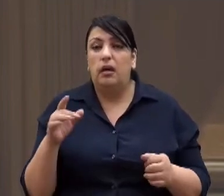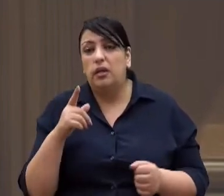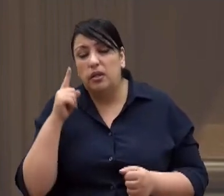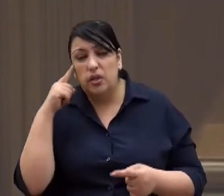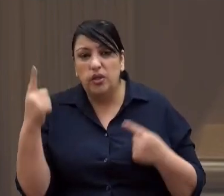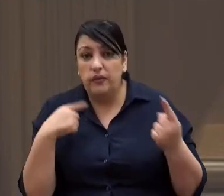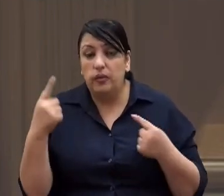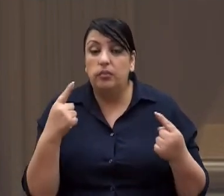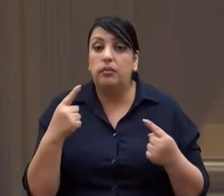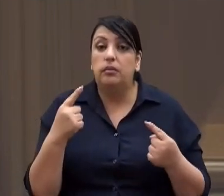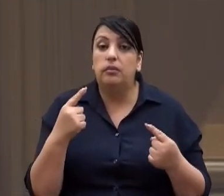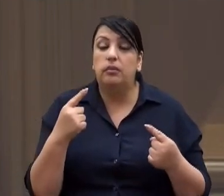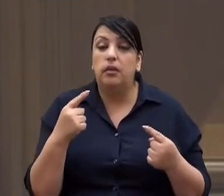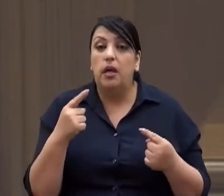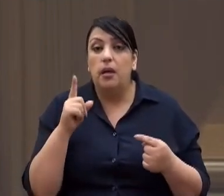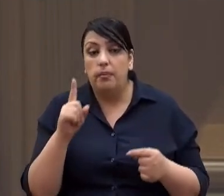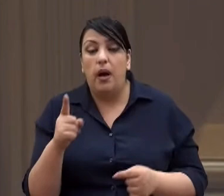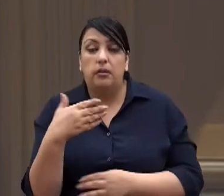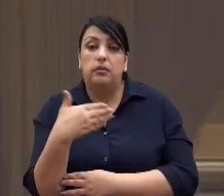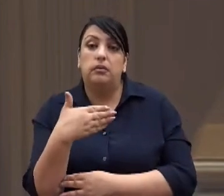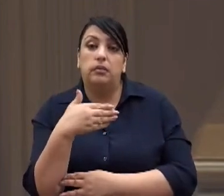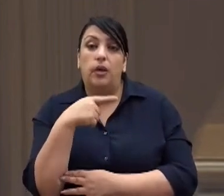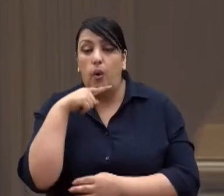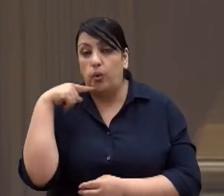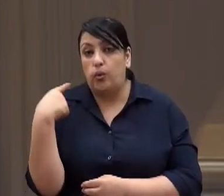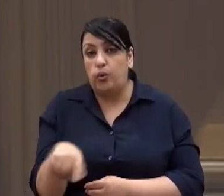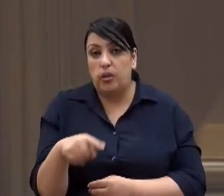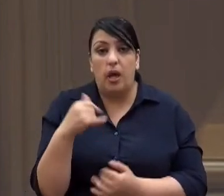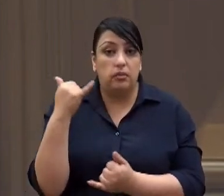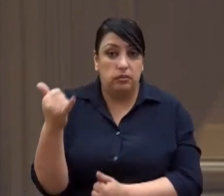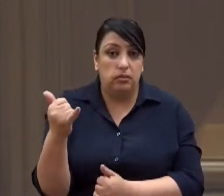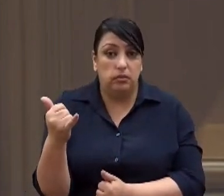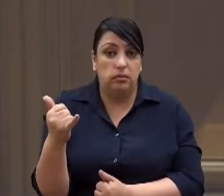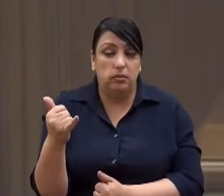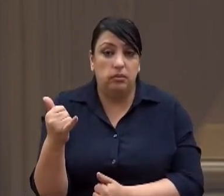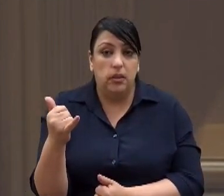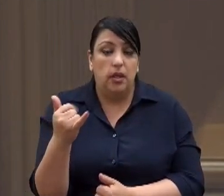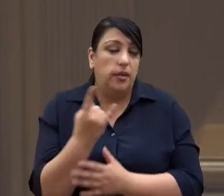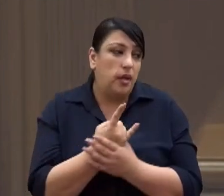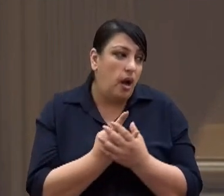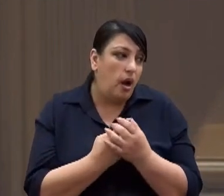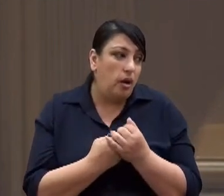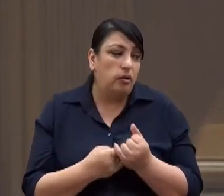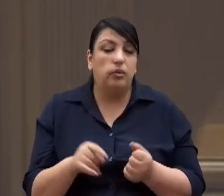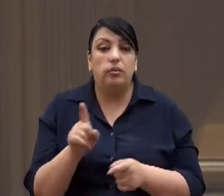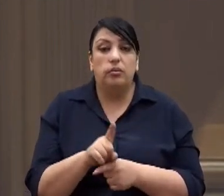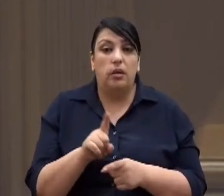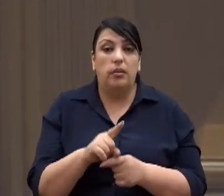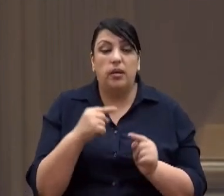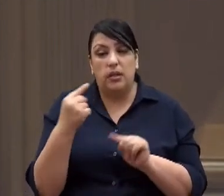միա ժամանակ ծածանում են ռուսական դրոշը կամ թաքցնում են դա, բայց դեմ